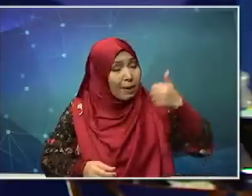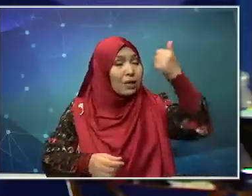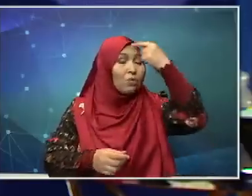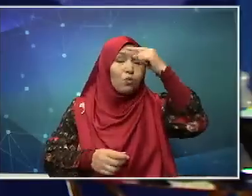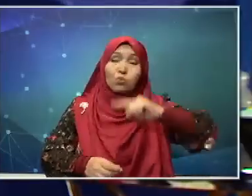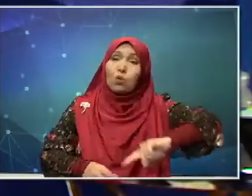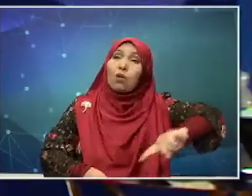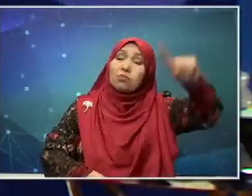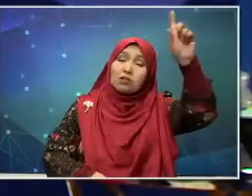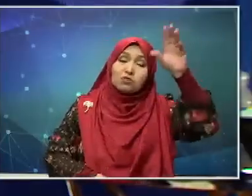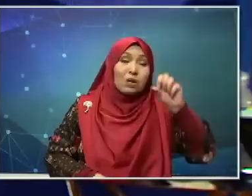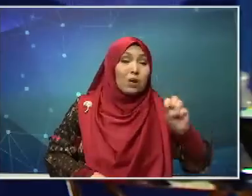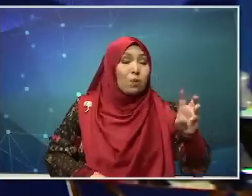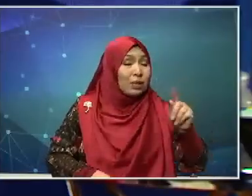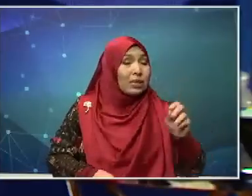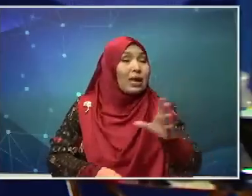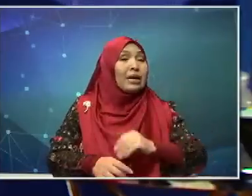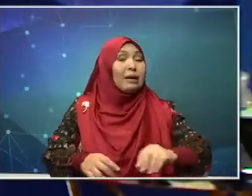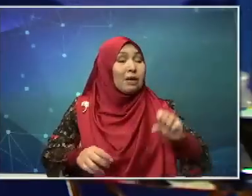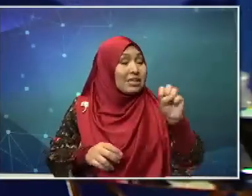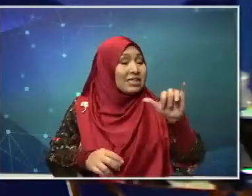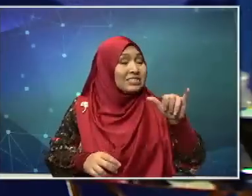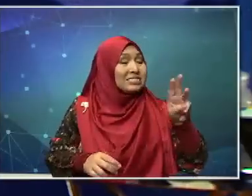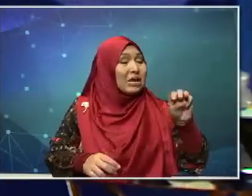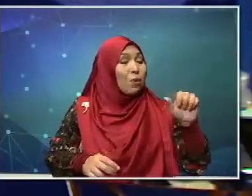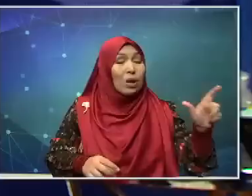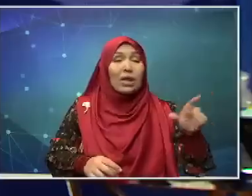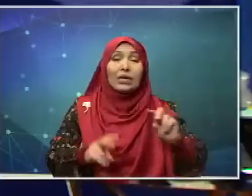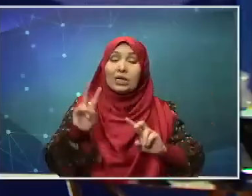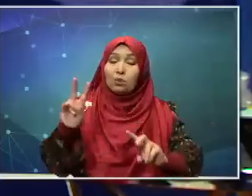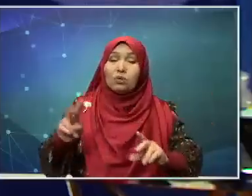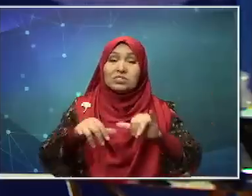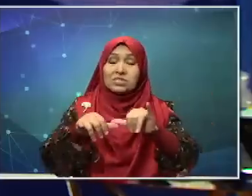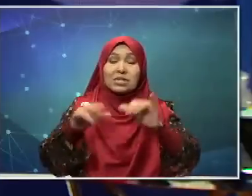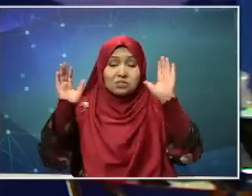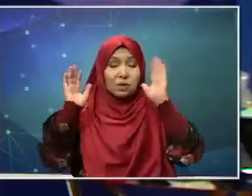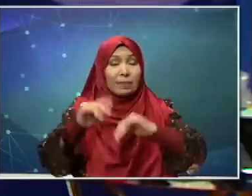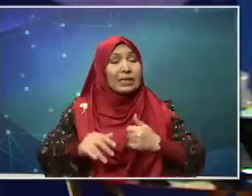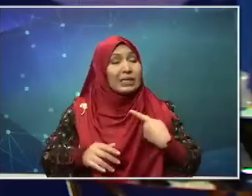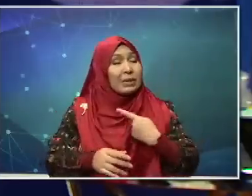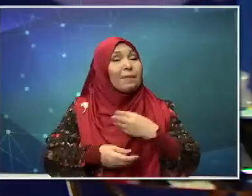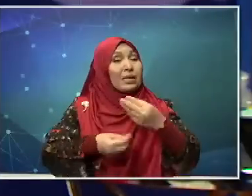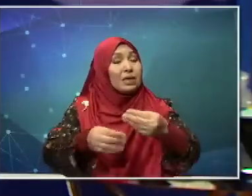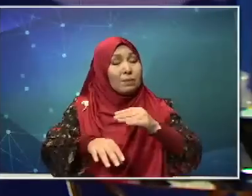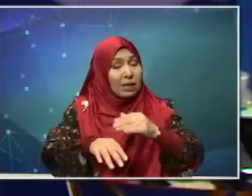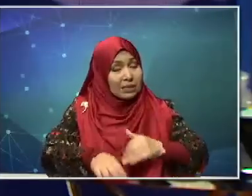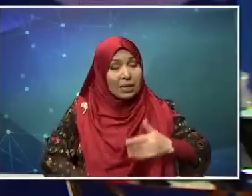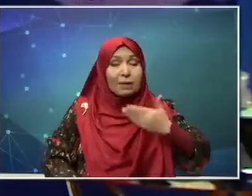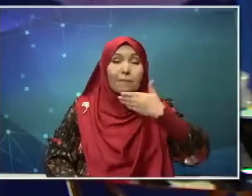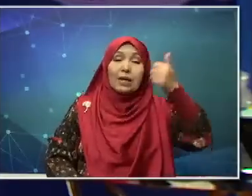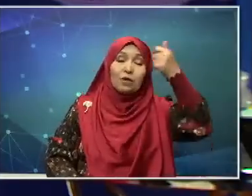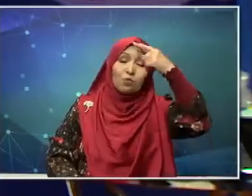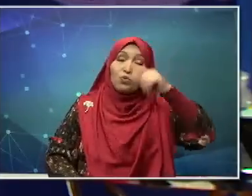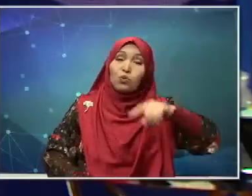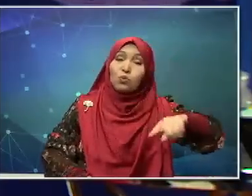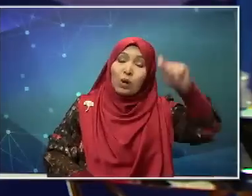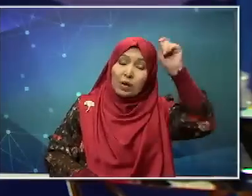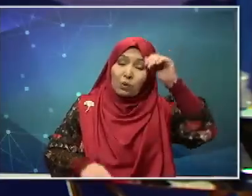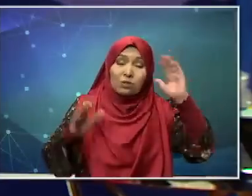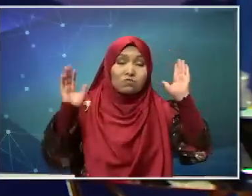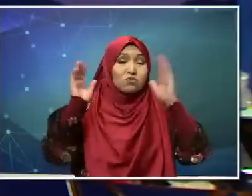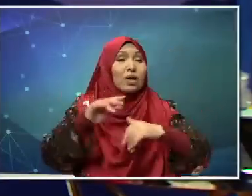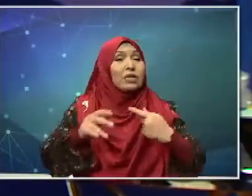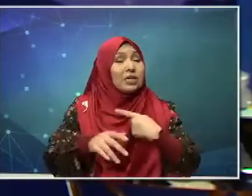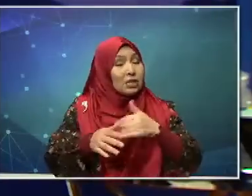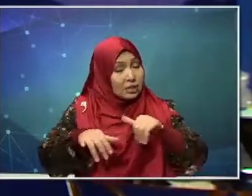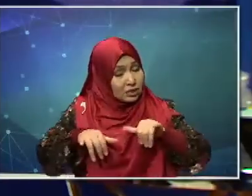untuk Allah subhana wa taala pada Syawal yang kedua ini masih tips Mbah yang kita bagi yang terbaik untuk Tuhan yaitu bila waktu shalat kita terus